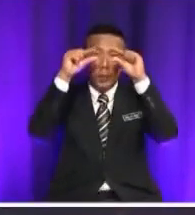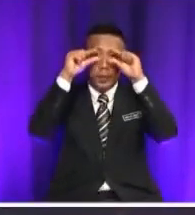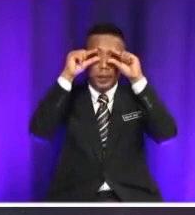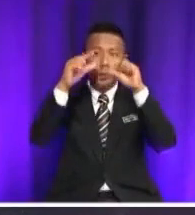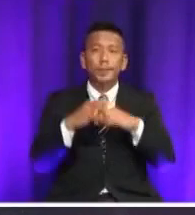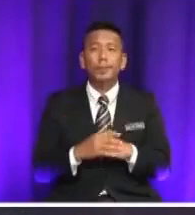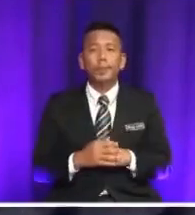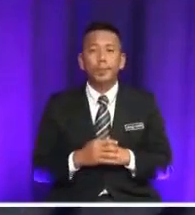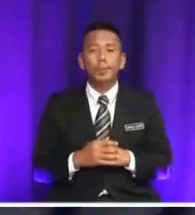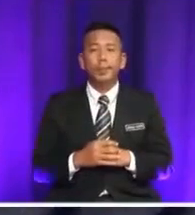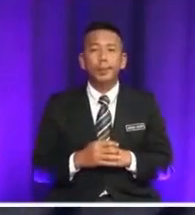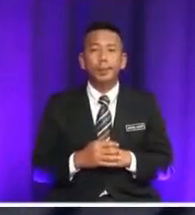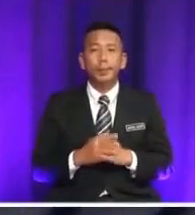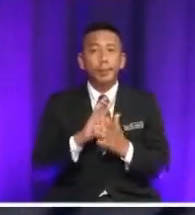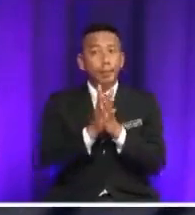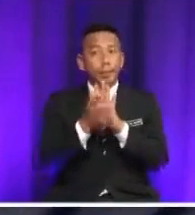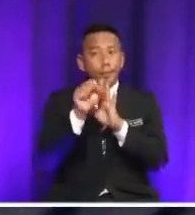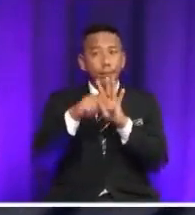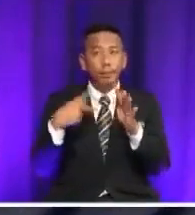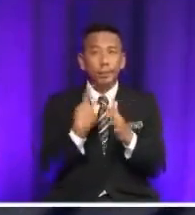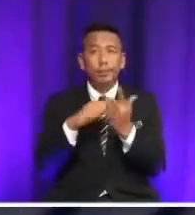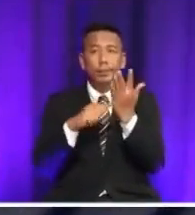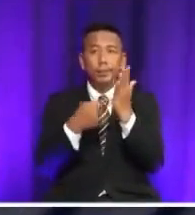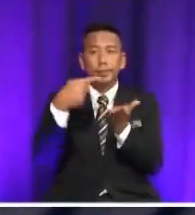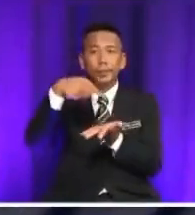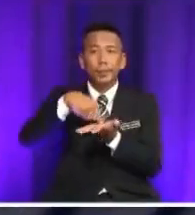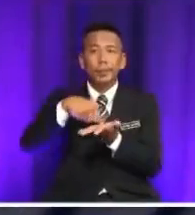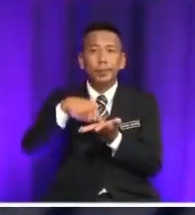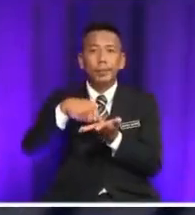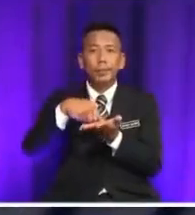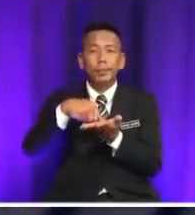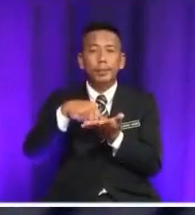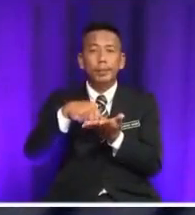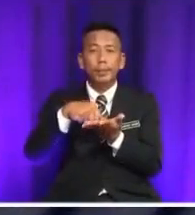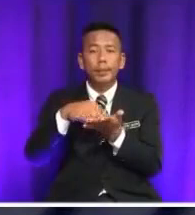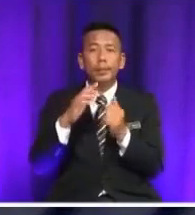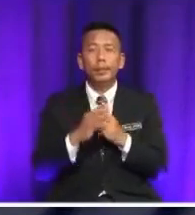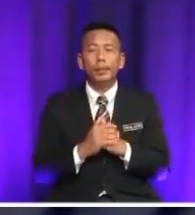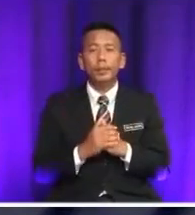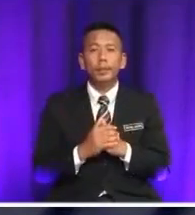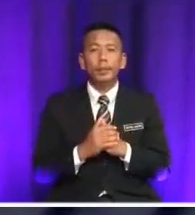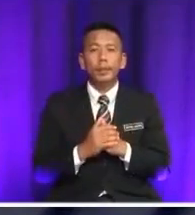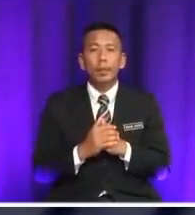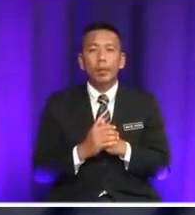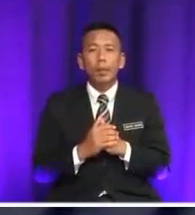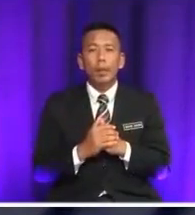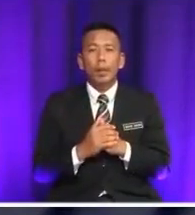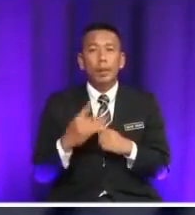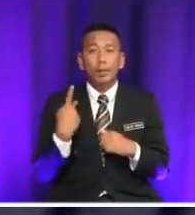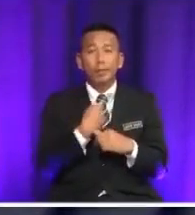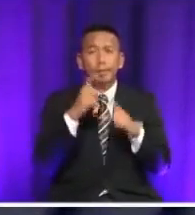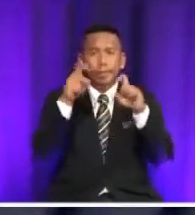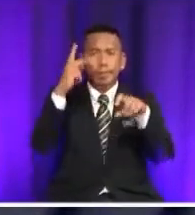Oke jadi Sebelum kita mulai nih nah saya pakai waktu kecil saja Oke baik oke Sebelum kita mulai